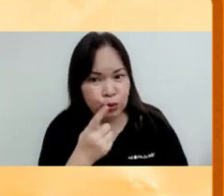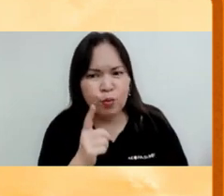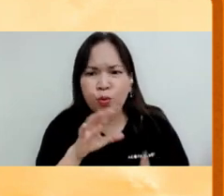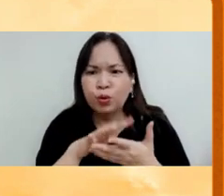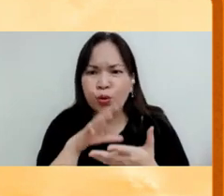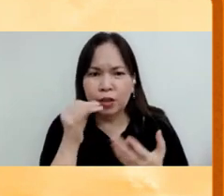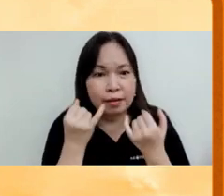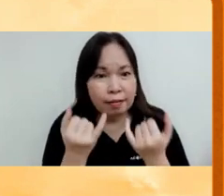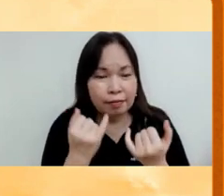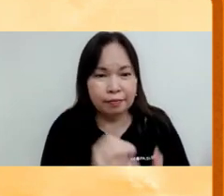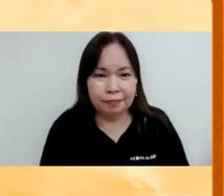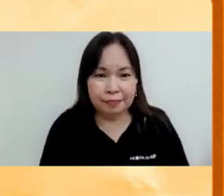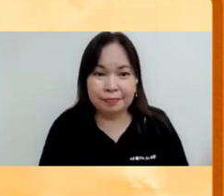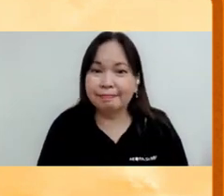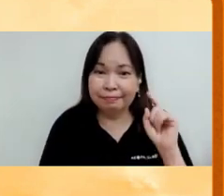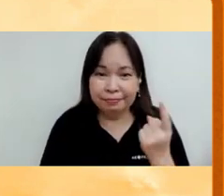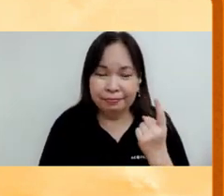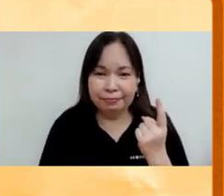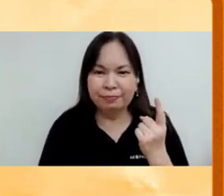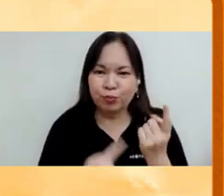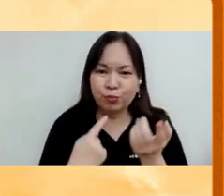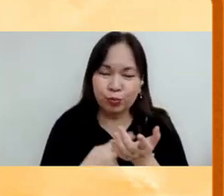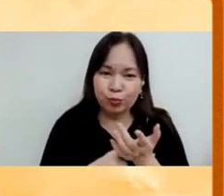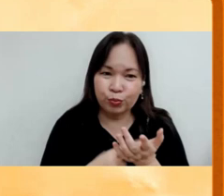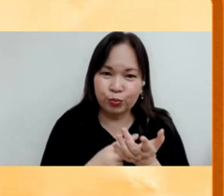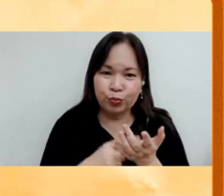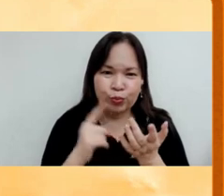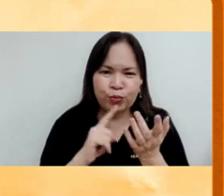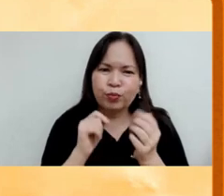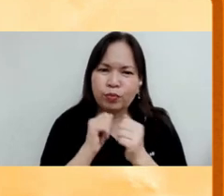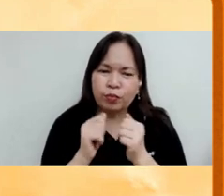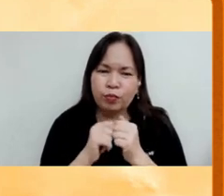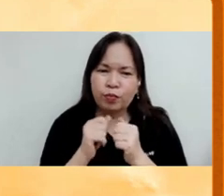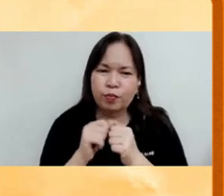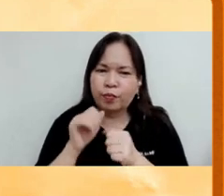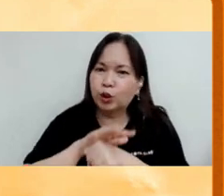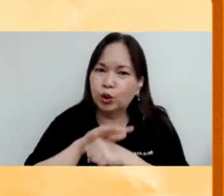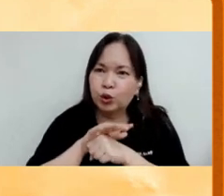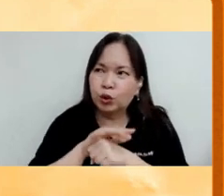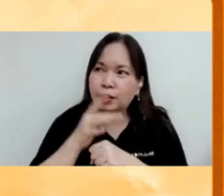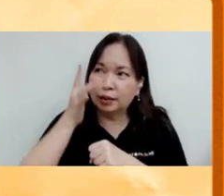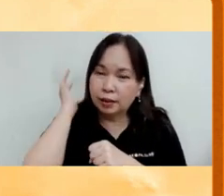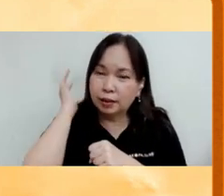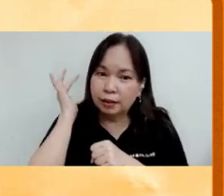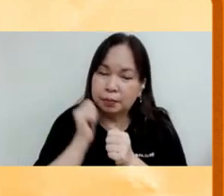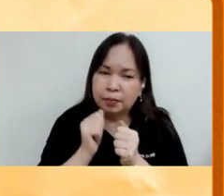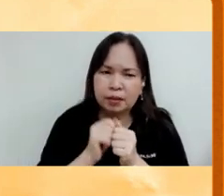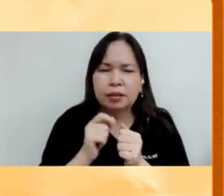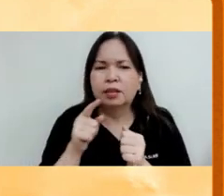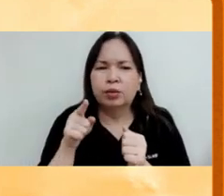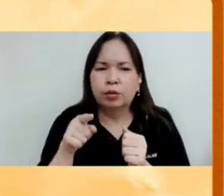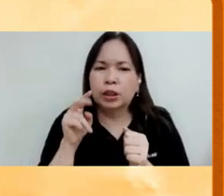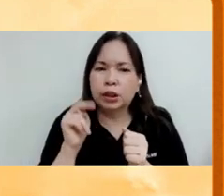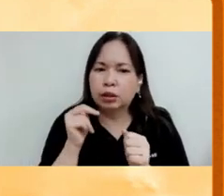ngayon. Una, pinag-usapan natin kung ano ang stress sensitivity na siyang kakayahan ng taong mabatid at indahin ang